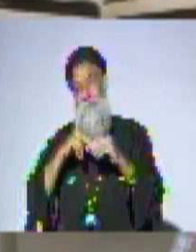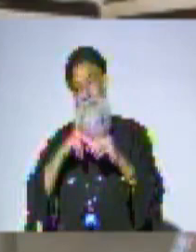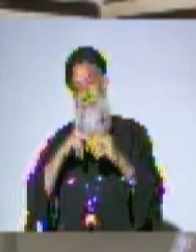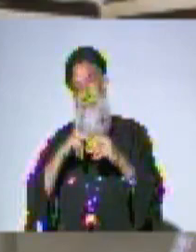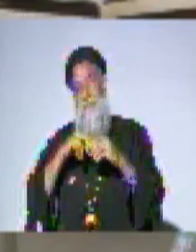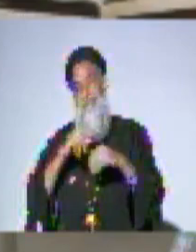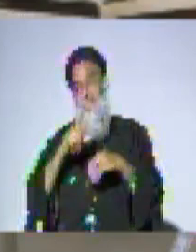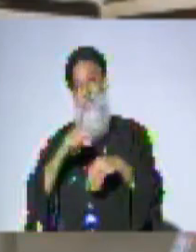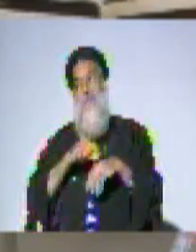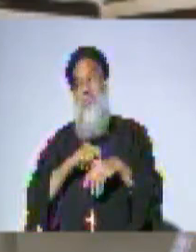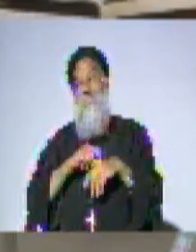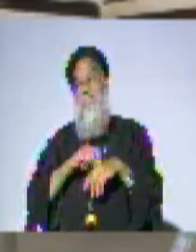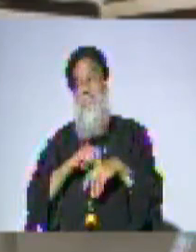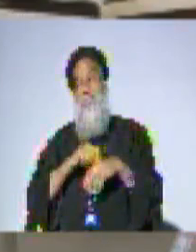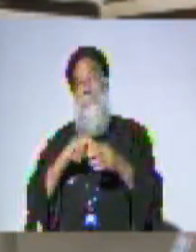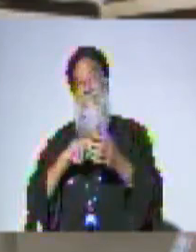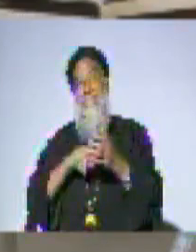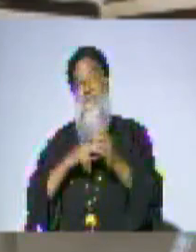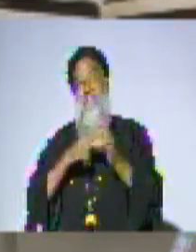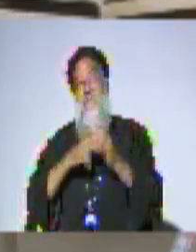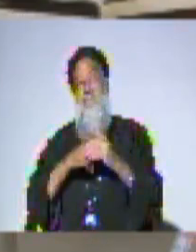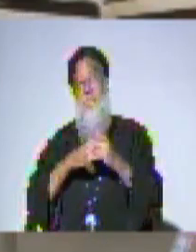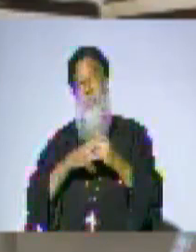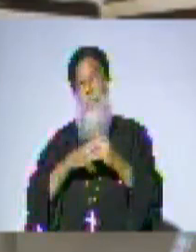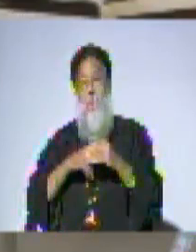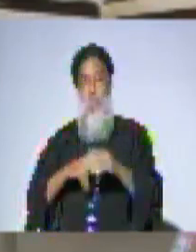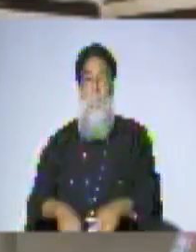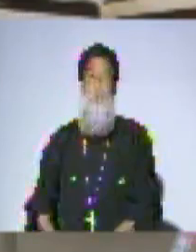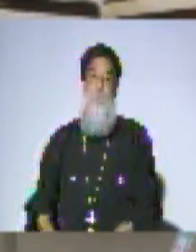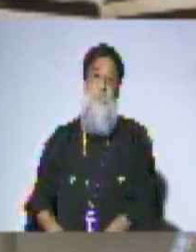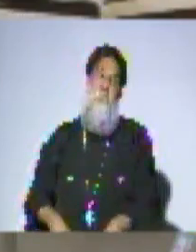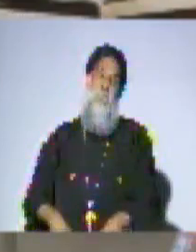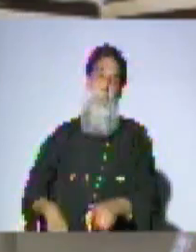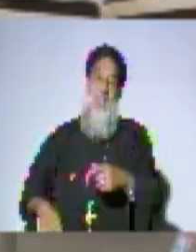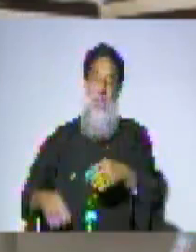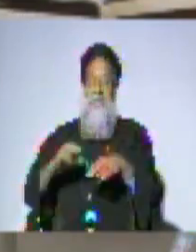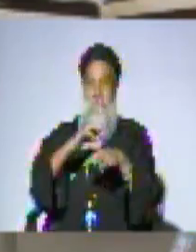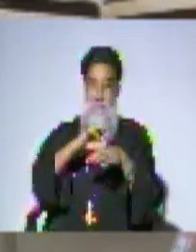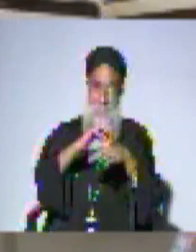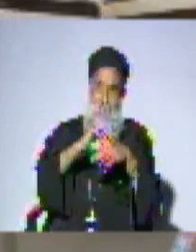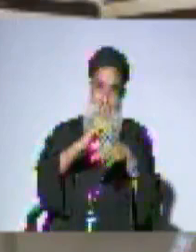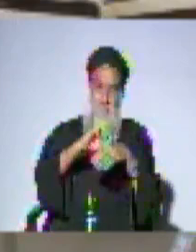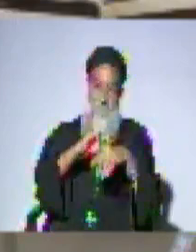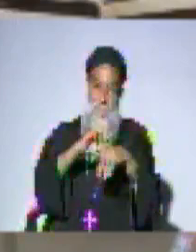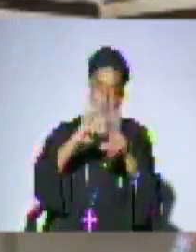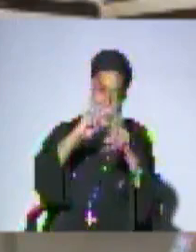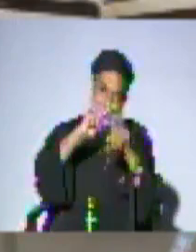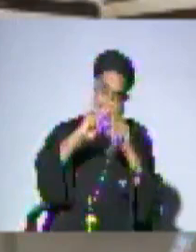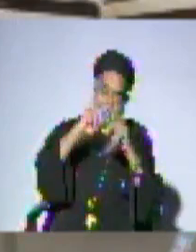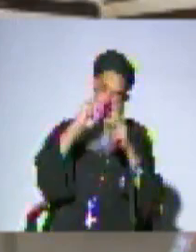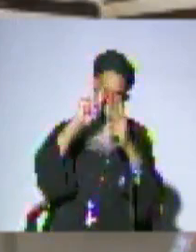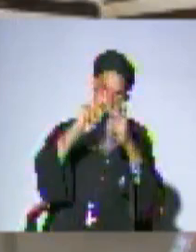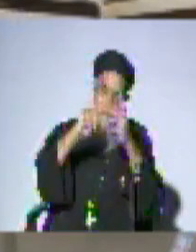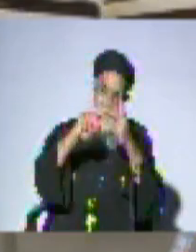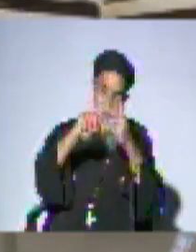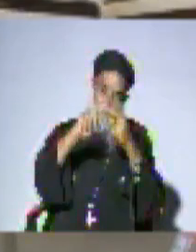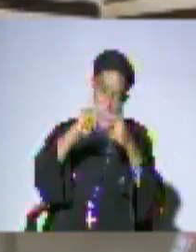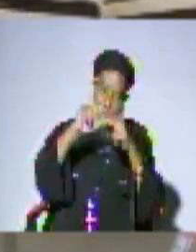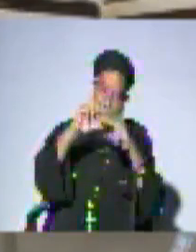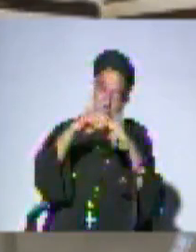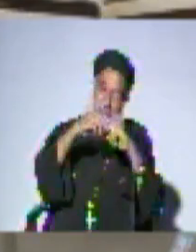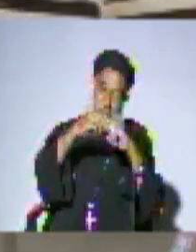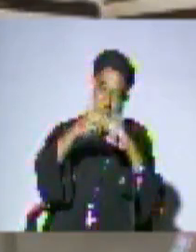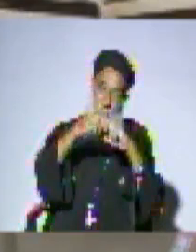للأسف دلوقتي الإنسان بيعمل حاجات يعني المثلية في الزواج. الحيوان ما بيعملش كده والطير